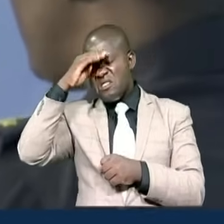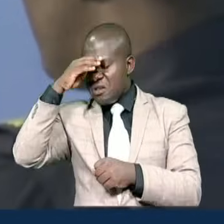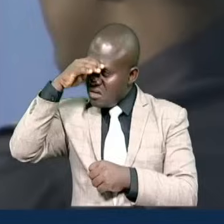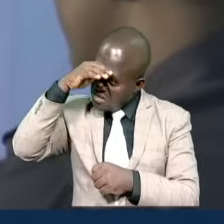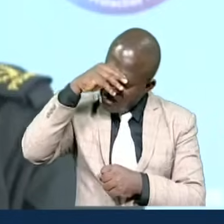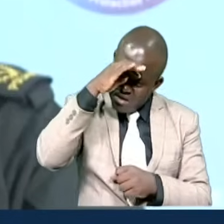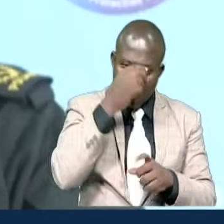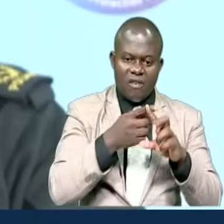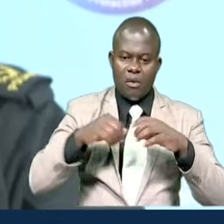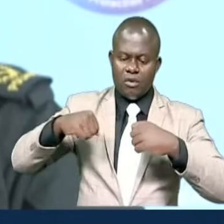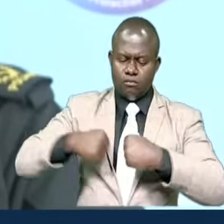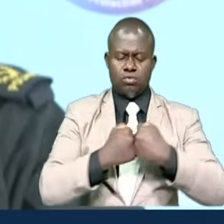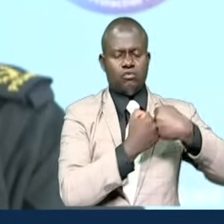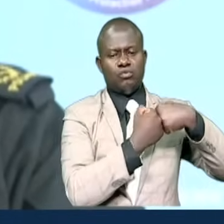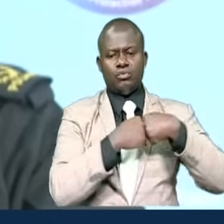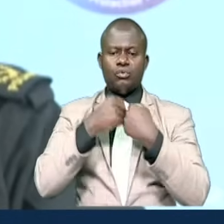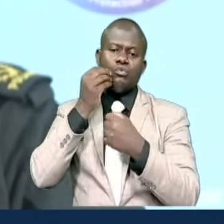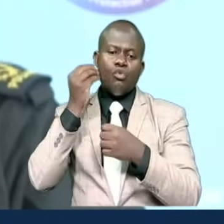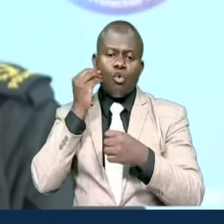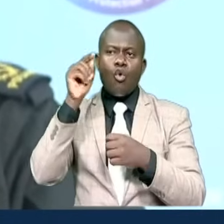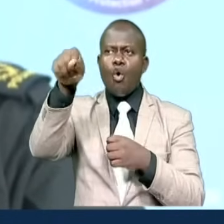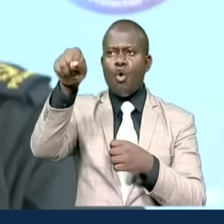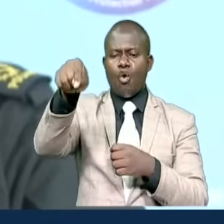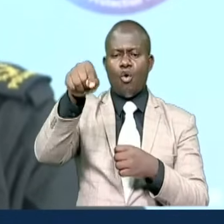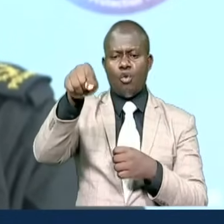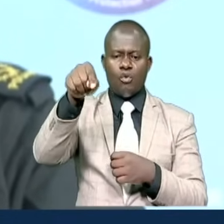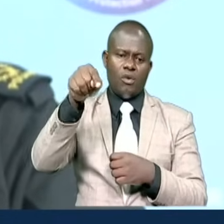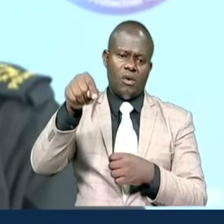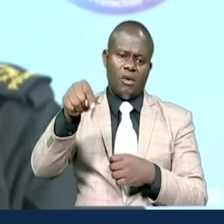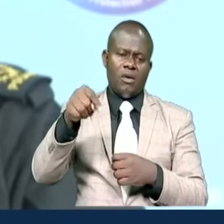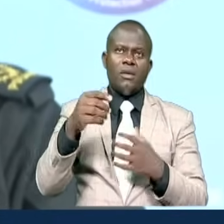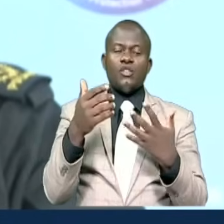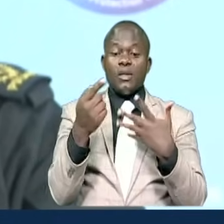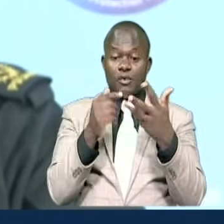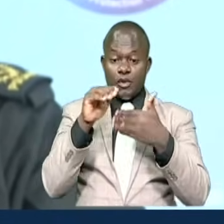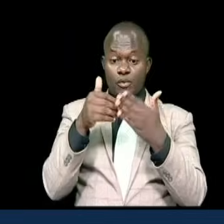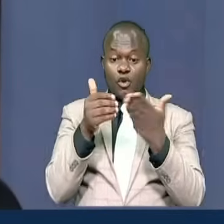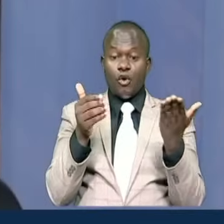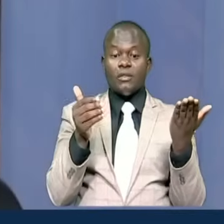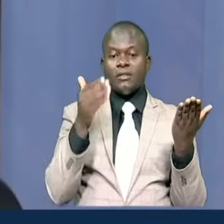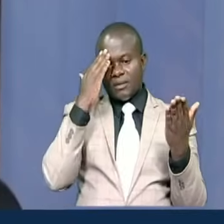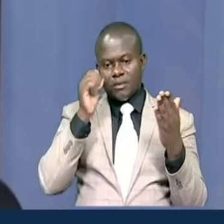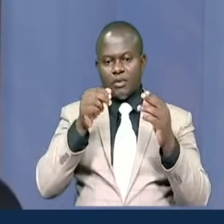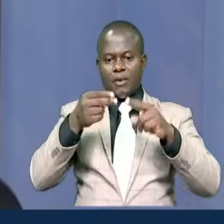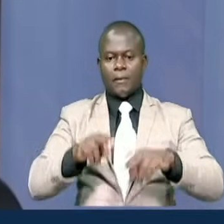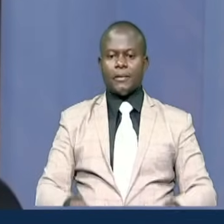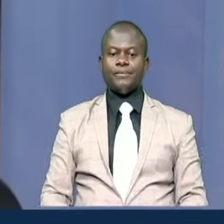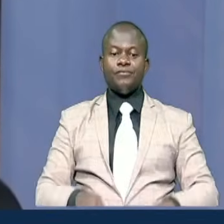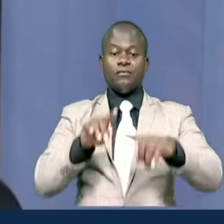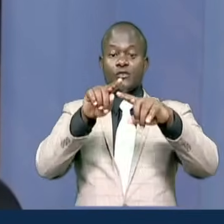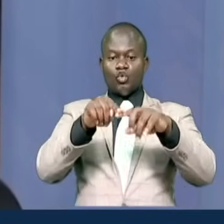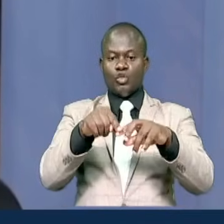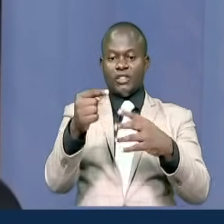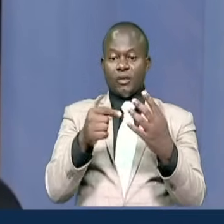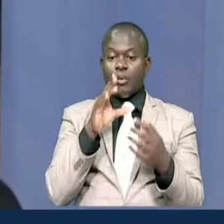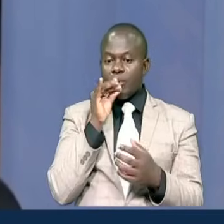wenda hakavamo n'amakimbirane mu ngo, urugomo mu ngo. Ibyo byose rero tuba tuzi ko bishobora kuba. Ushingiye ku byo uvuze,